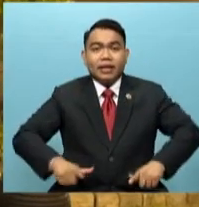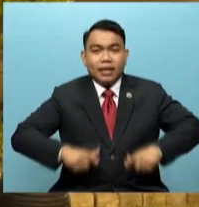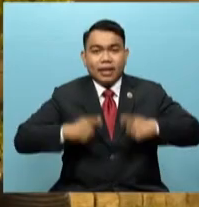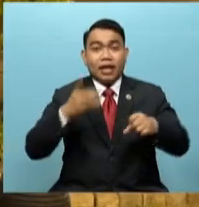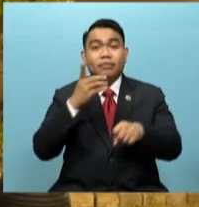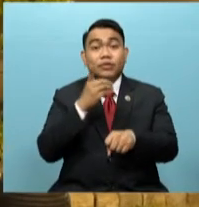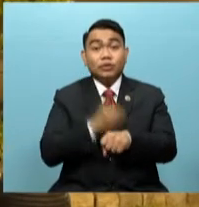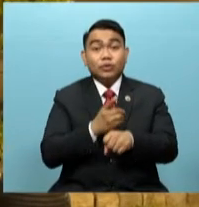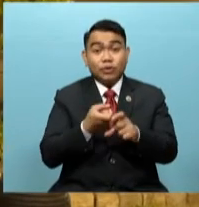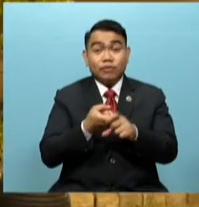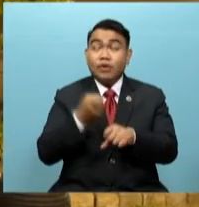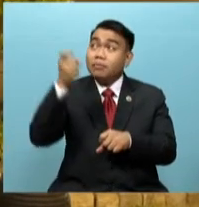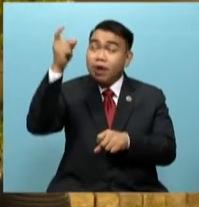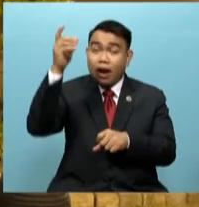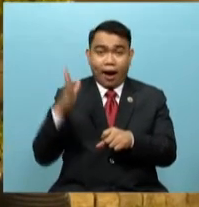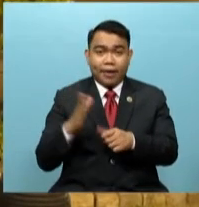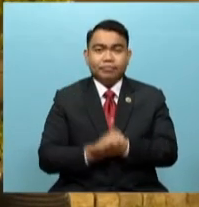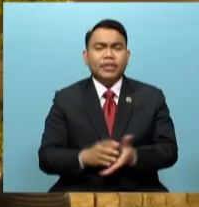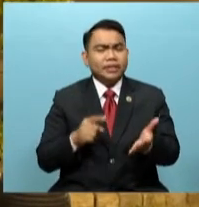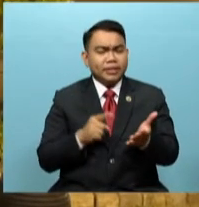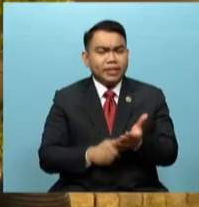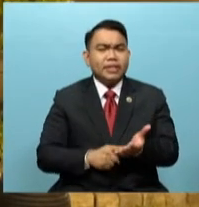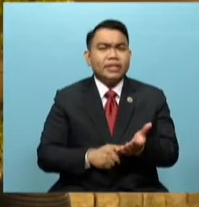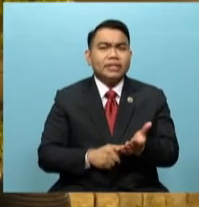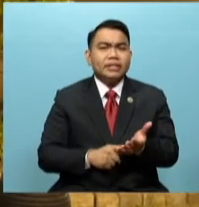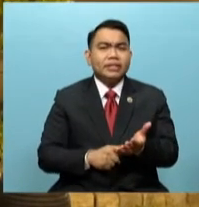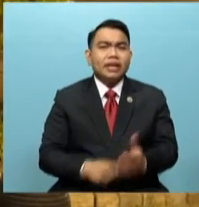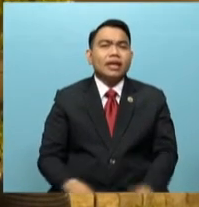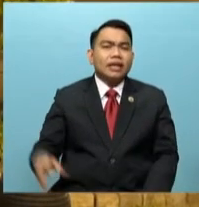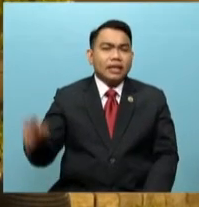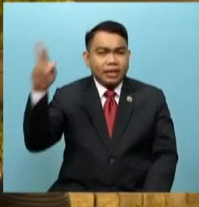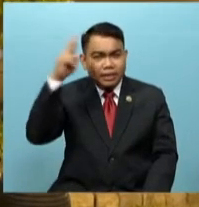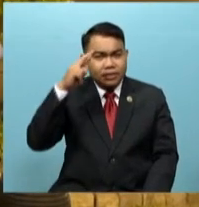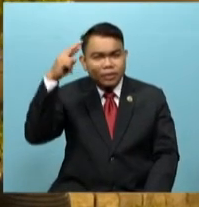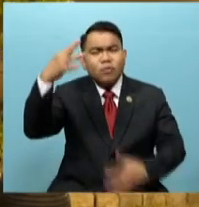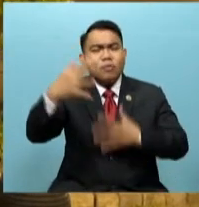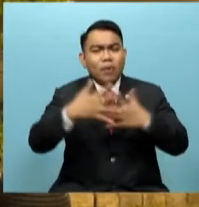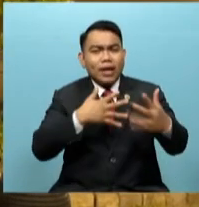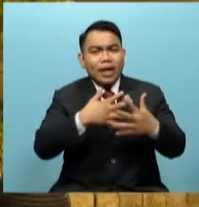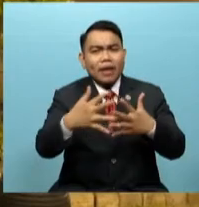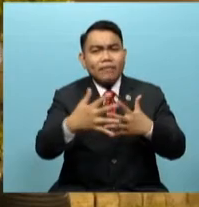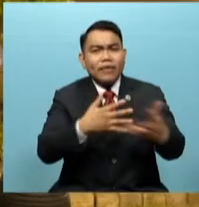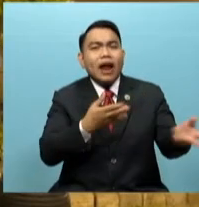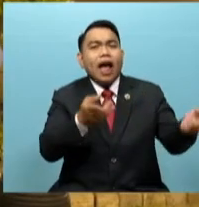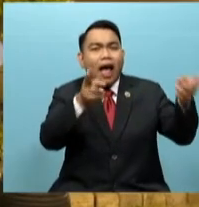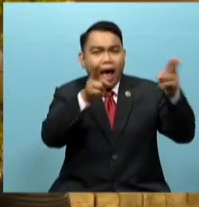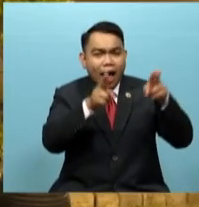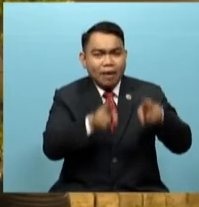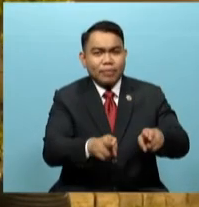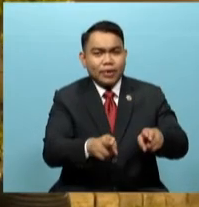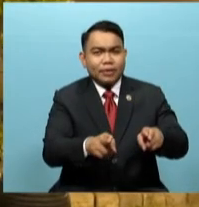sa Panginoon Diyos. Itong dahilan, kaya kahit ano pa ang maging sitwasyon at ano man ang maging hadlang, ay